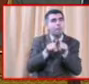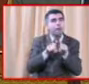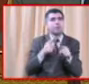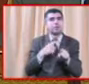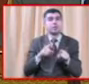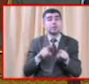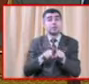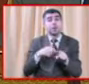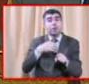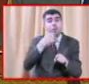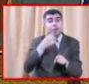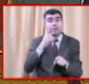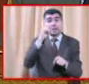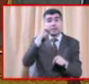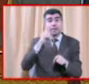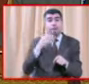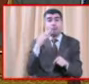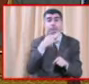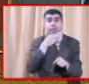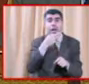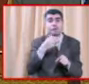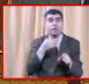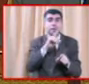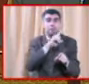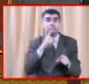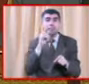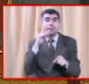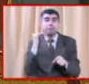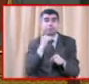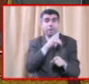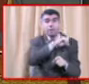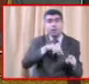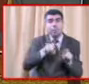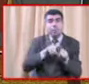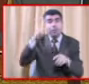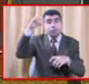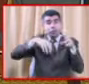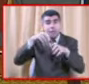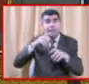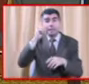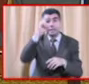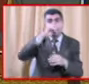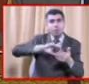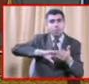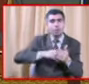من منظور استباقي أخذ بعين الاعتبار التحولات المناخية التي أصبحت معطى بنيوي؟